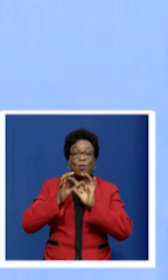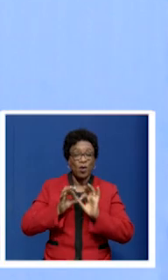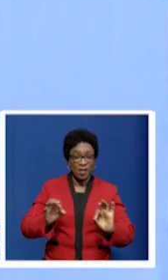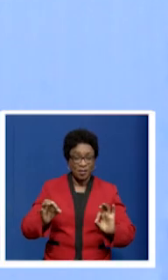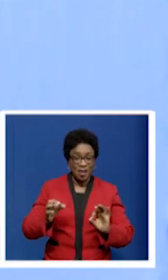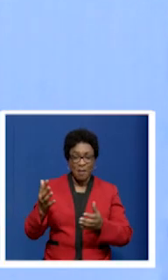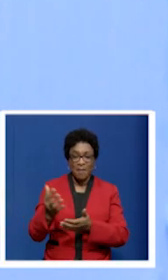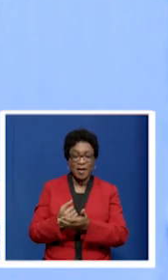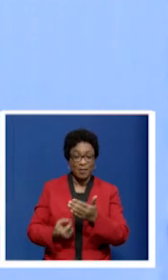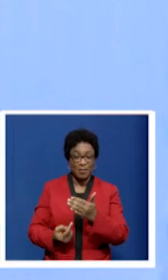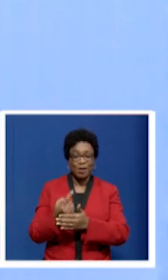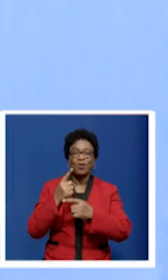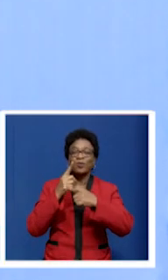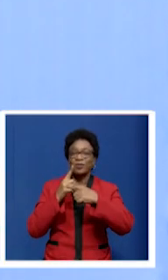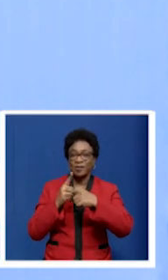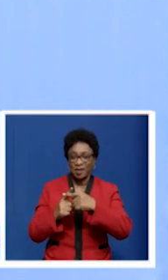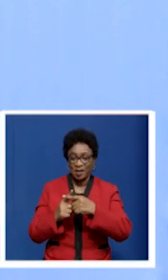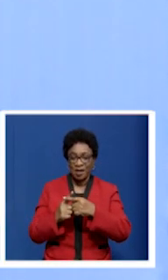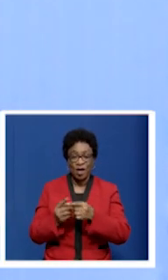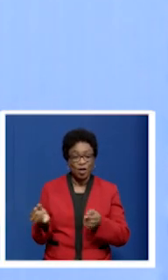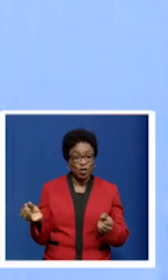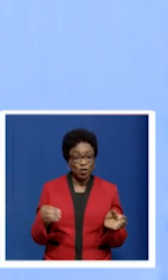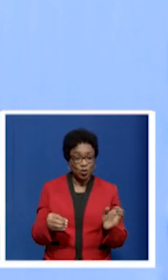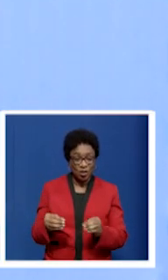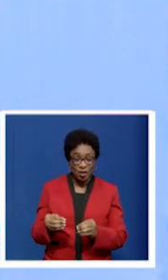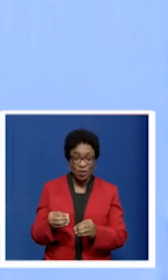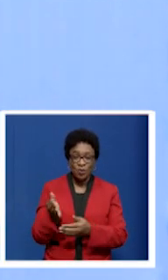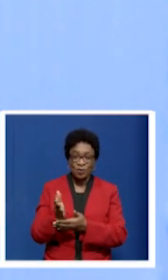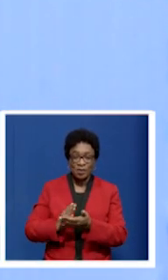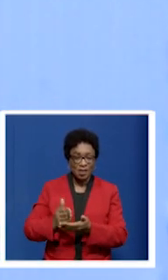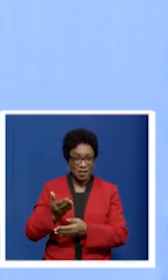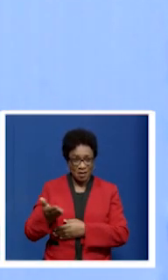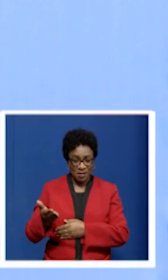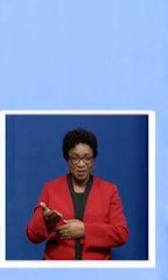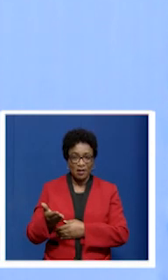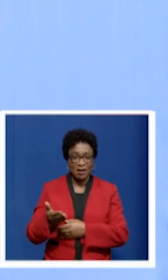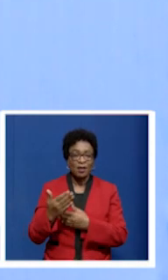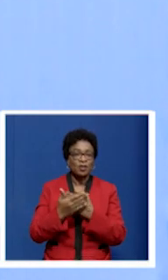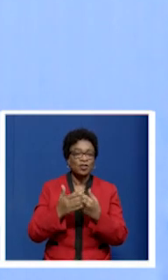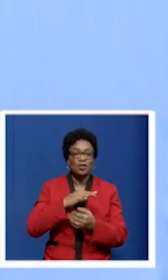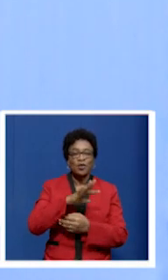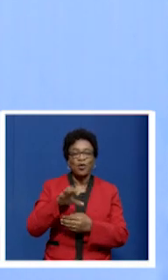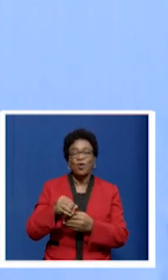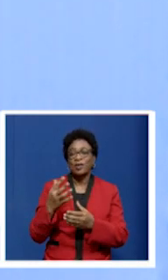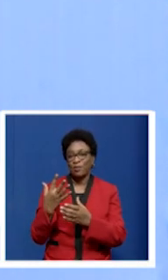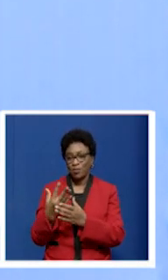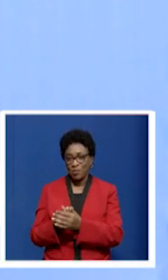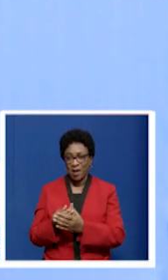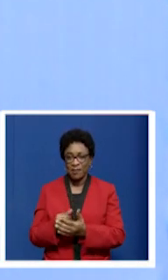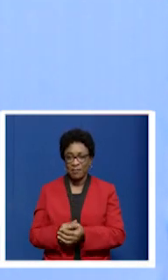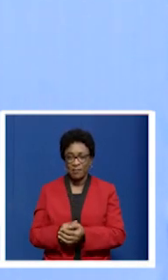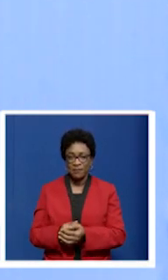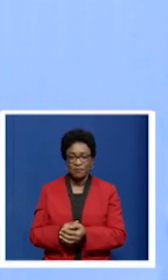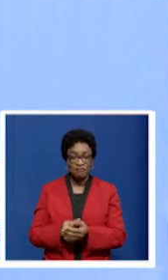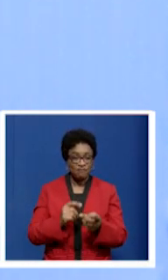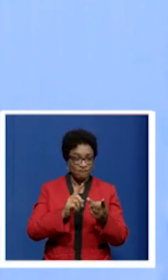unaleta matokeo chanya na kuwa kichocho Cha ukuaji wa sekta nyingine mtambuka na uchumi kwa ujumla wake lakini